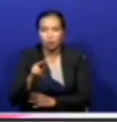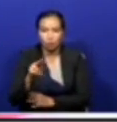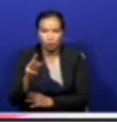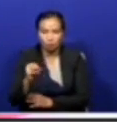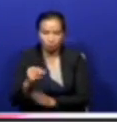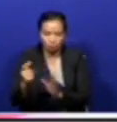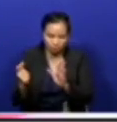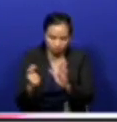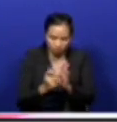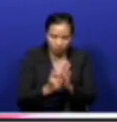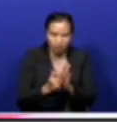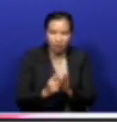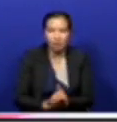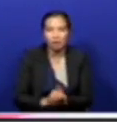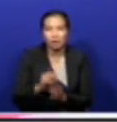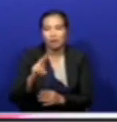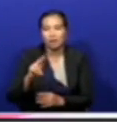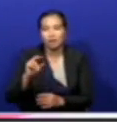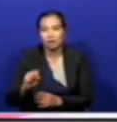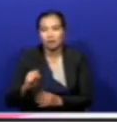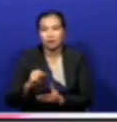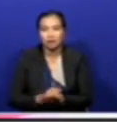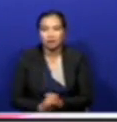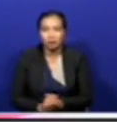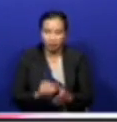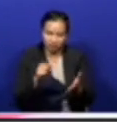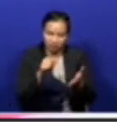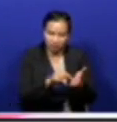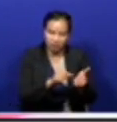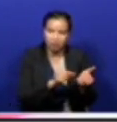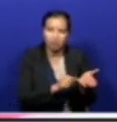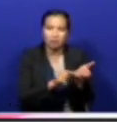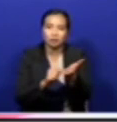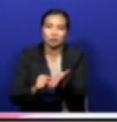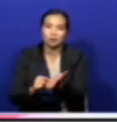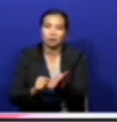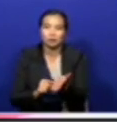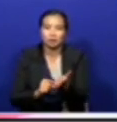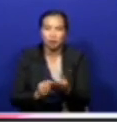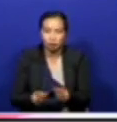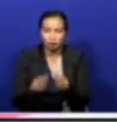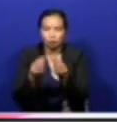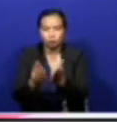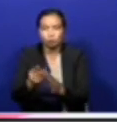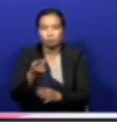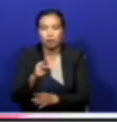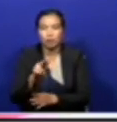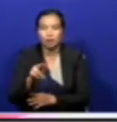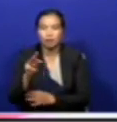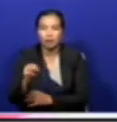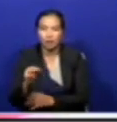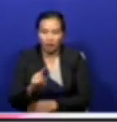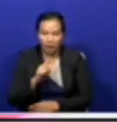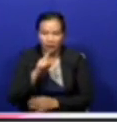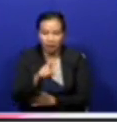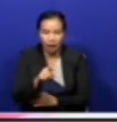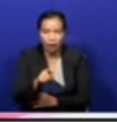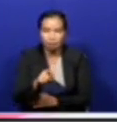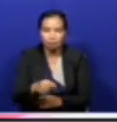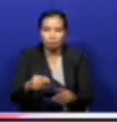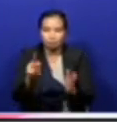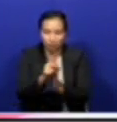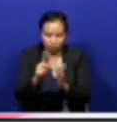ก็เพียงบอกนี่มันเป็นกฎหมายเกี่ยวกับเปลี่ยนรูปประเทศนะส่งไปให้คณะรัฐมนตรีเลยครับถามเขาเลยว่าอันนี้มันเป็นกฎหมายเปลี่ยนรูปประเท